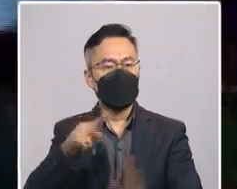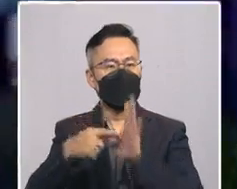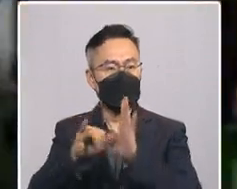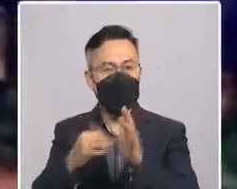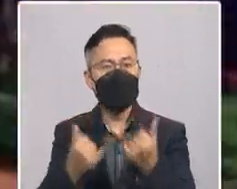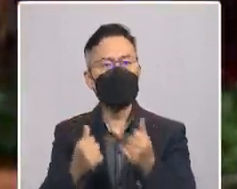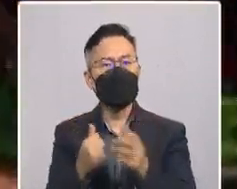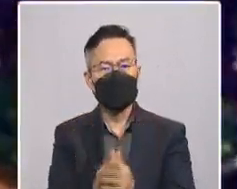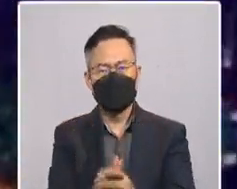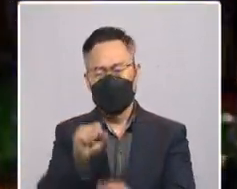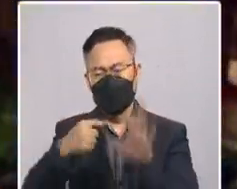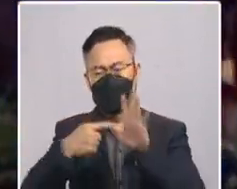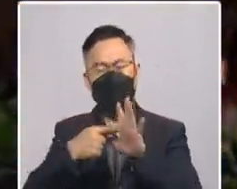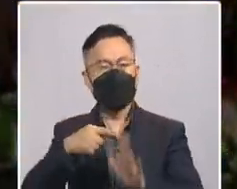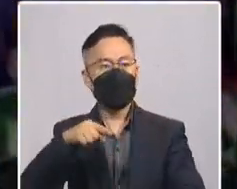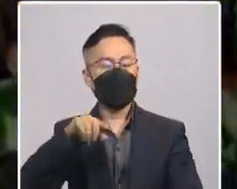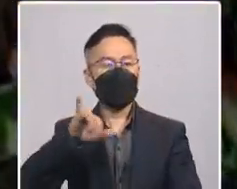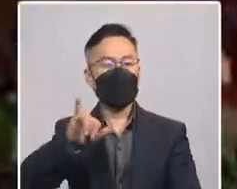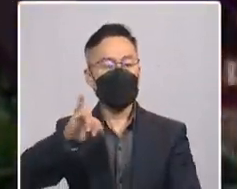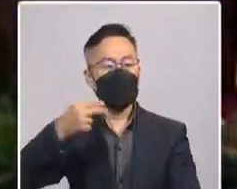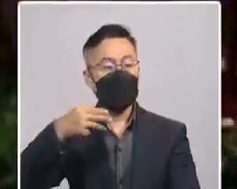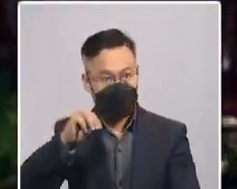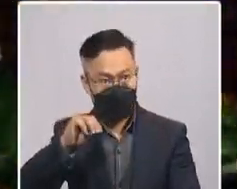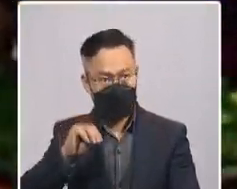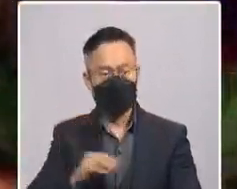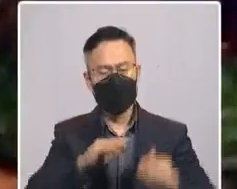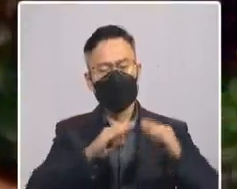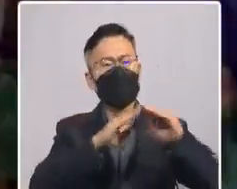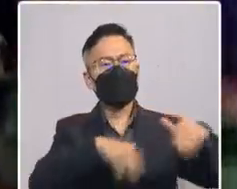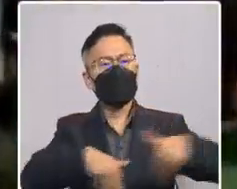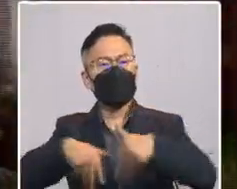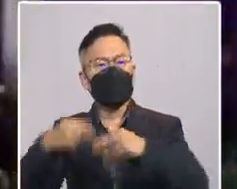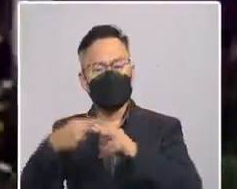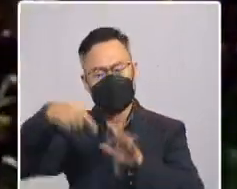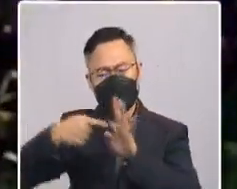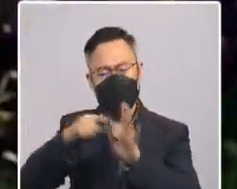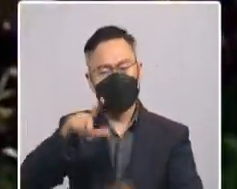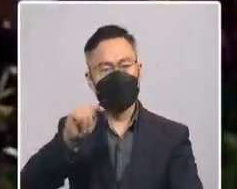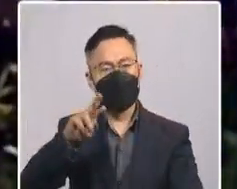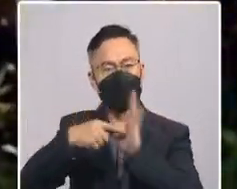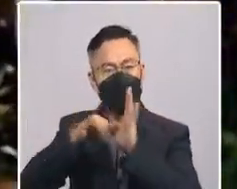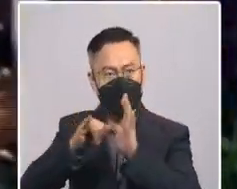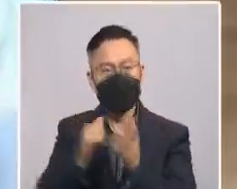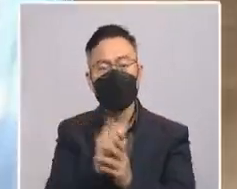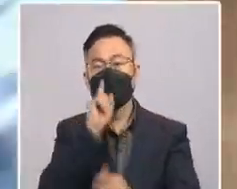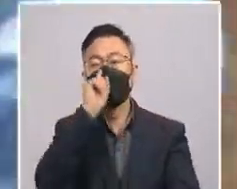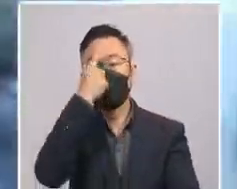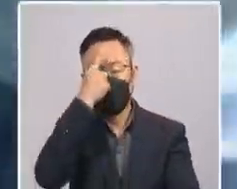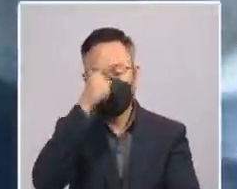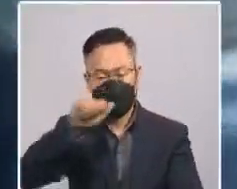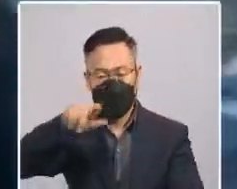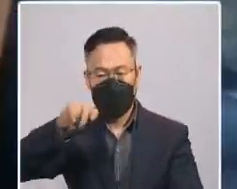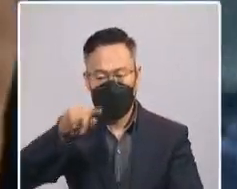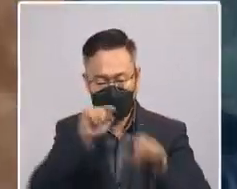ะฮะปรากฏว่าเจอคนที่ตรวจ ATK เนี่ยนะครับแล้วเจอว่าเป็นโพซิทีฟนะฮะเจอคนติดเชื้อ